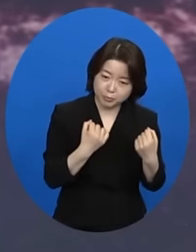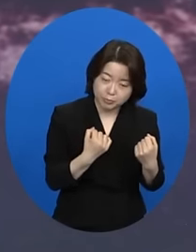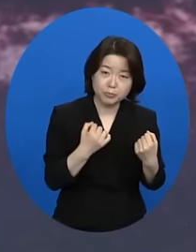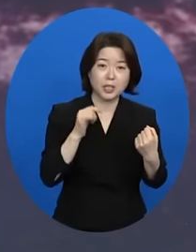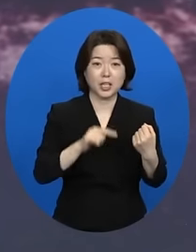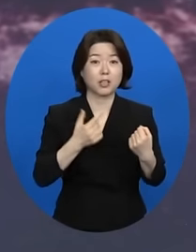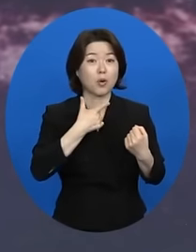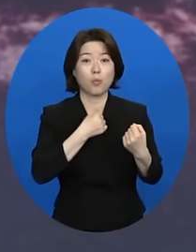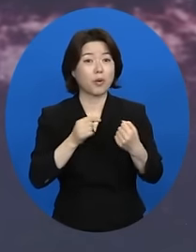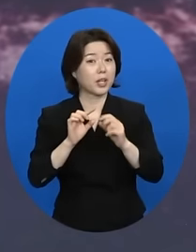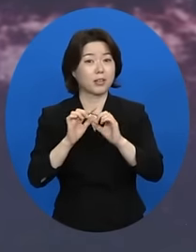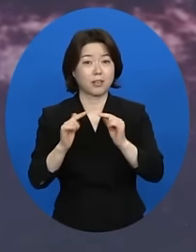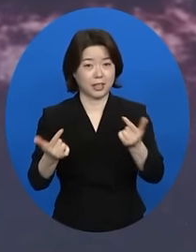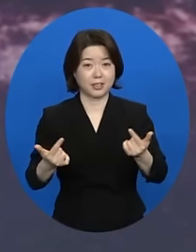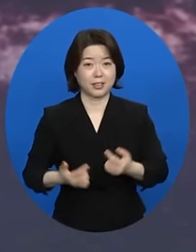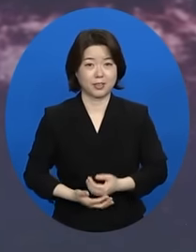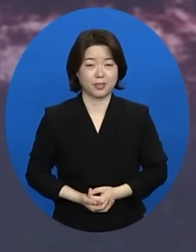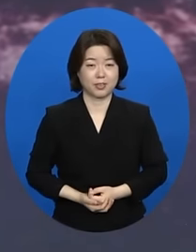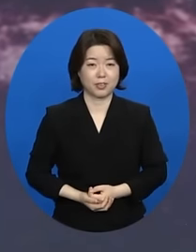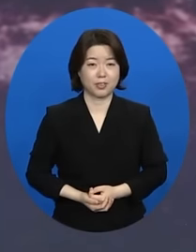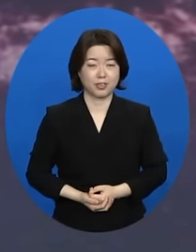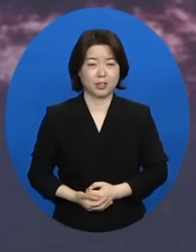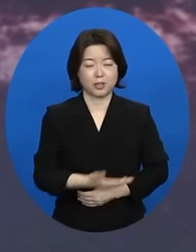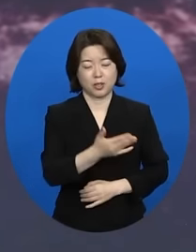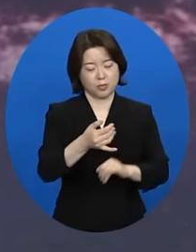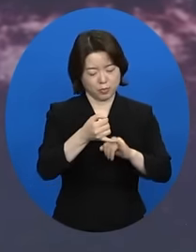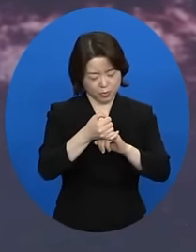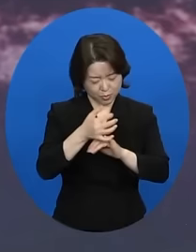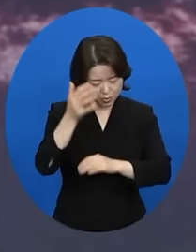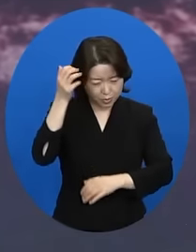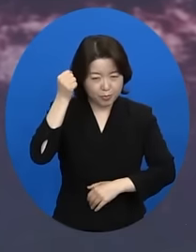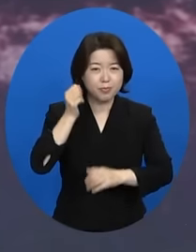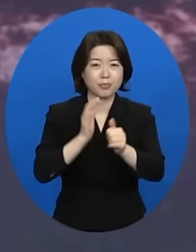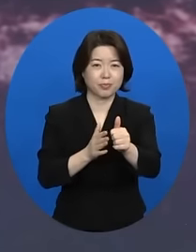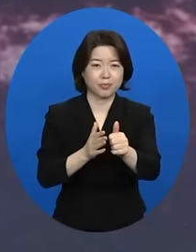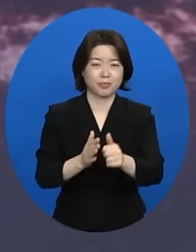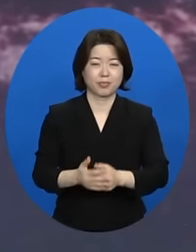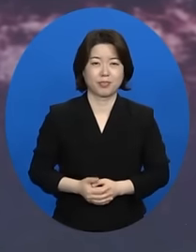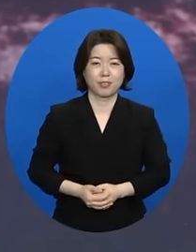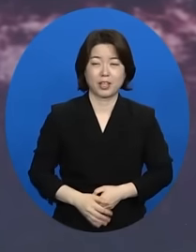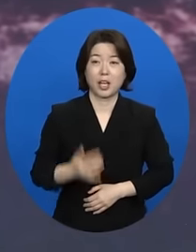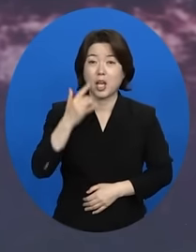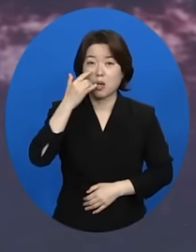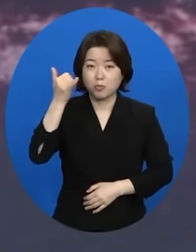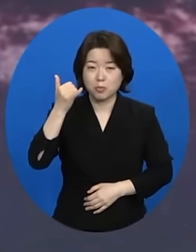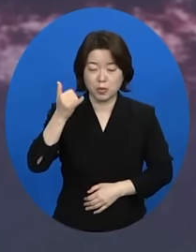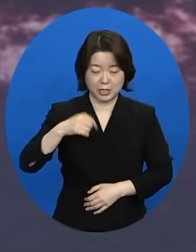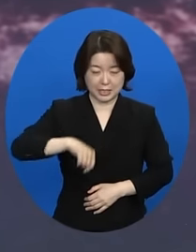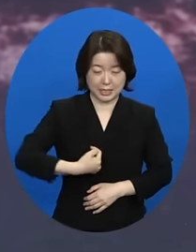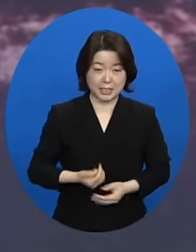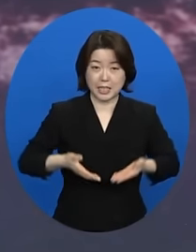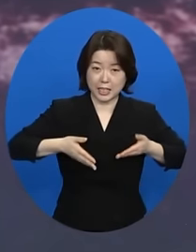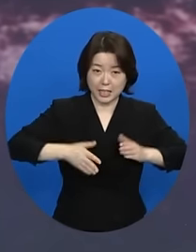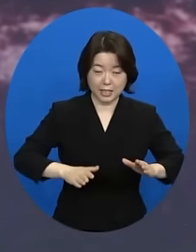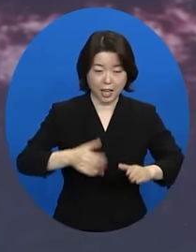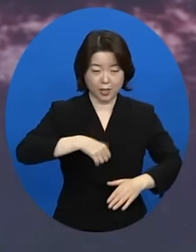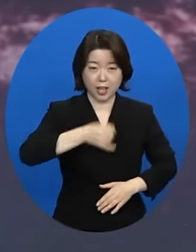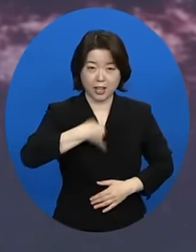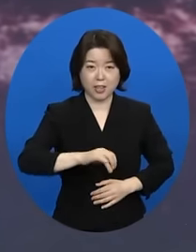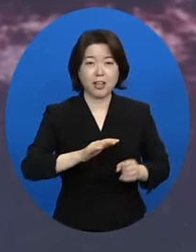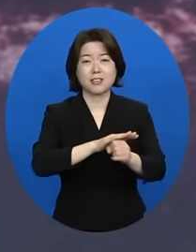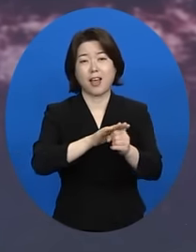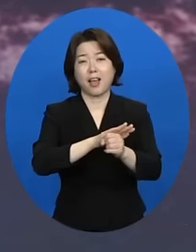것을 원하는 것은 아닙니다. 이런 걸 기억하셔야 돼요. 부모는 자신들이 낳은 자기의 자녀를